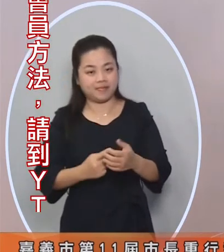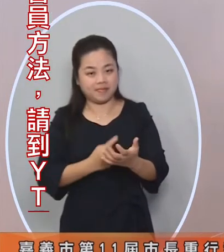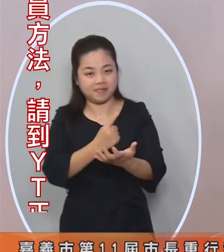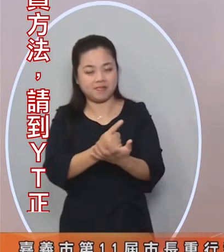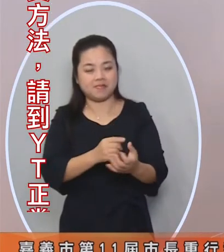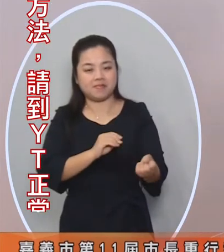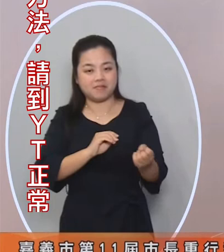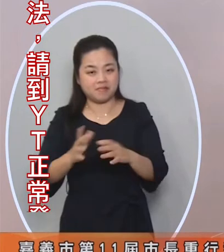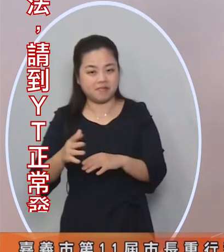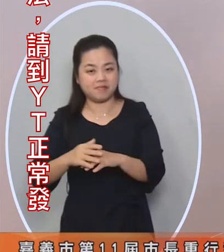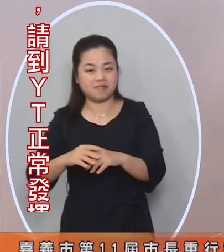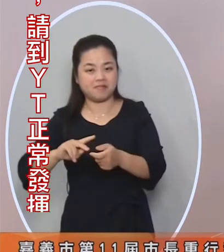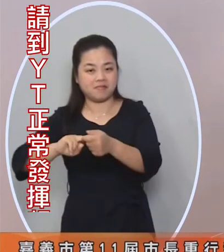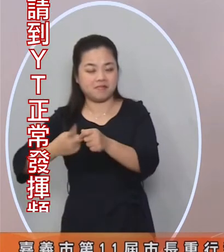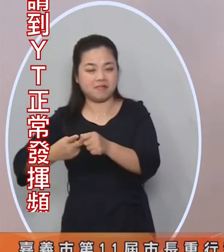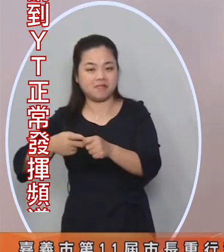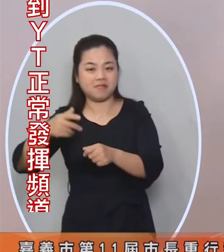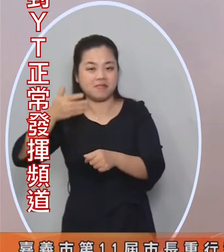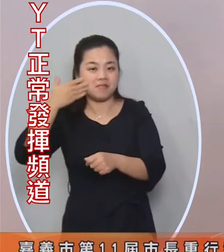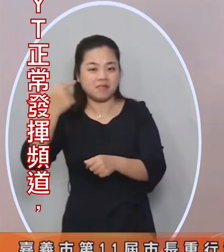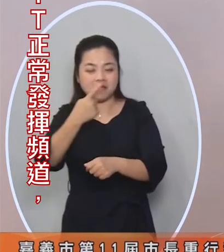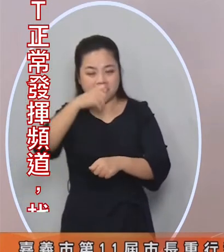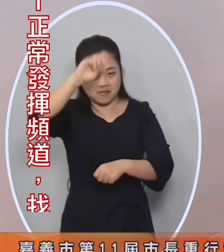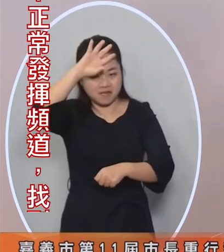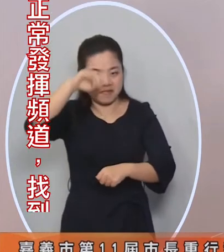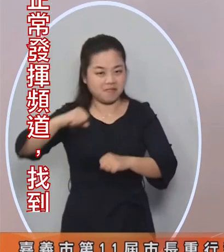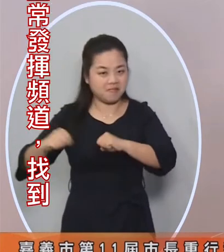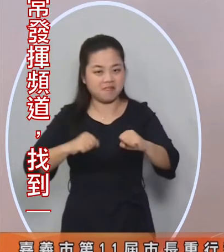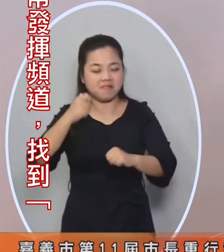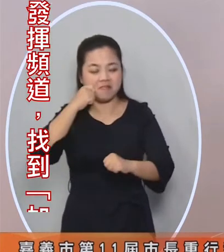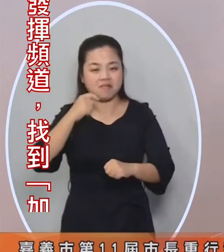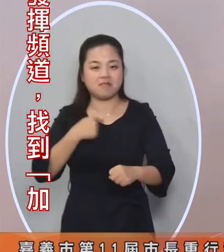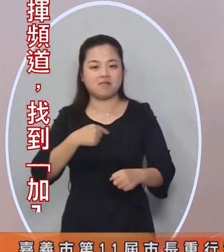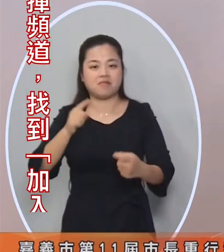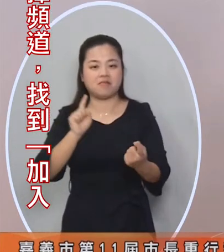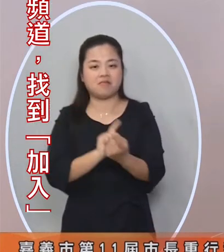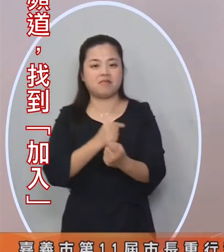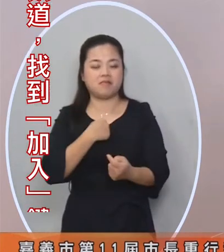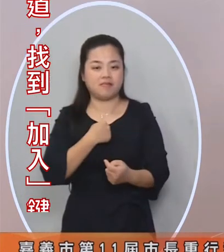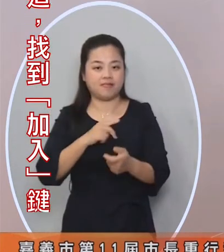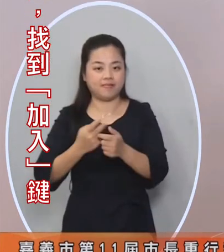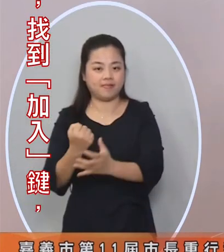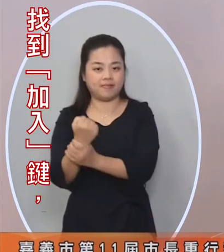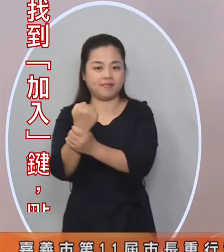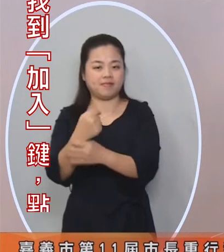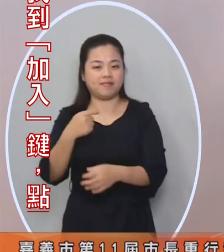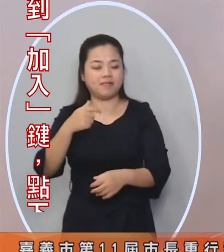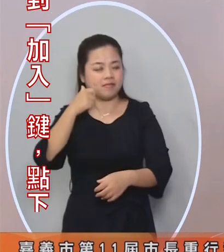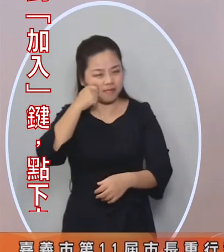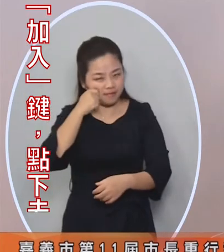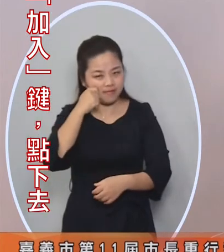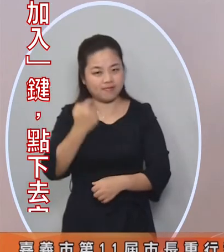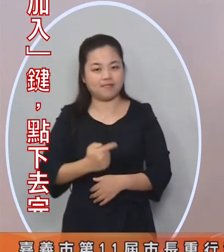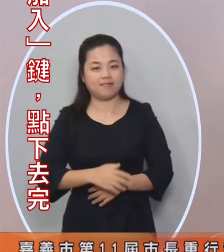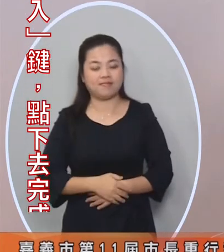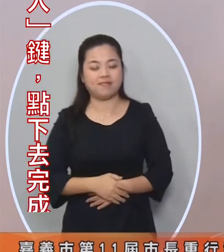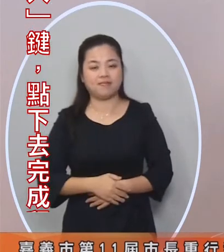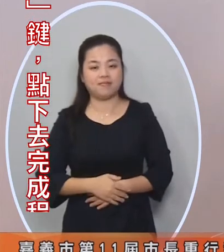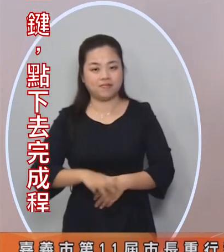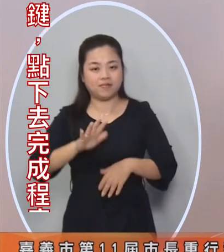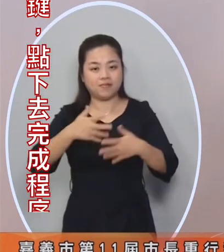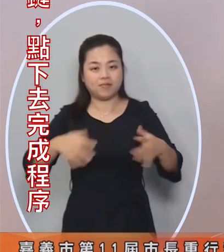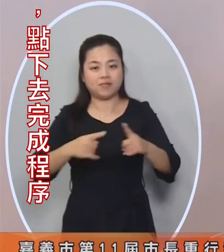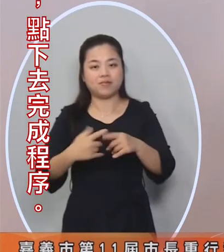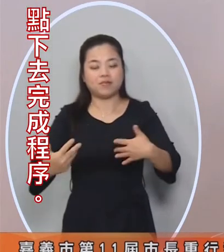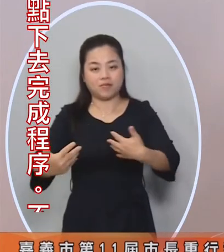当权政府蓝绿对手匹敌。这场选战对凯生和支持者来说都相当艰难。有